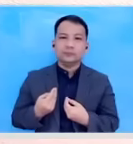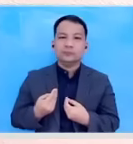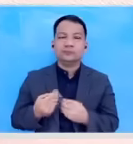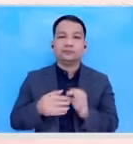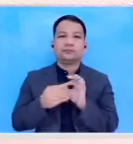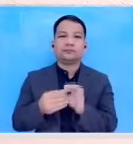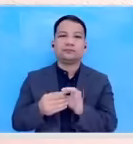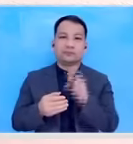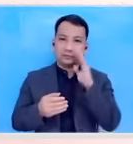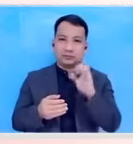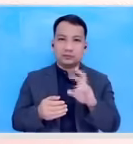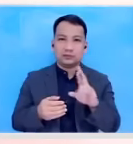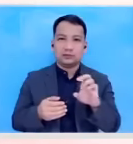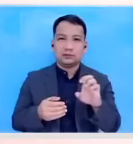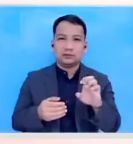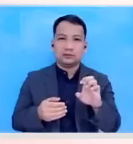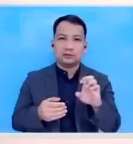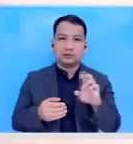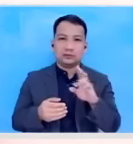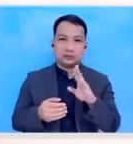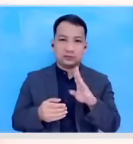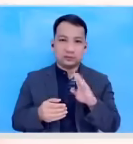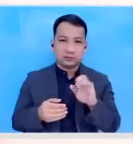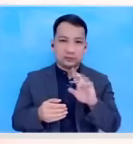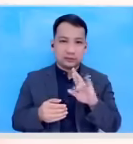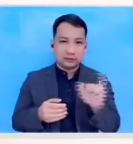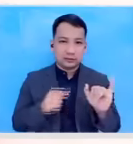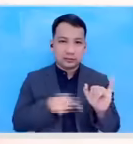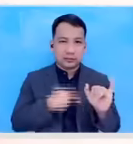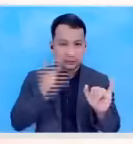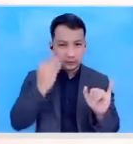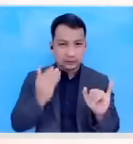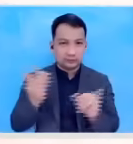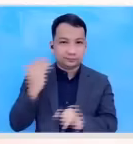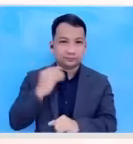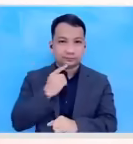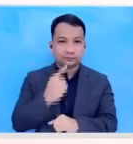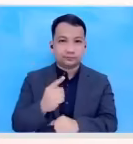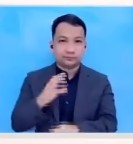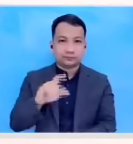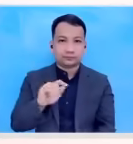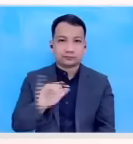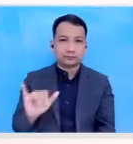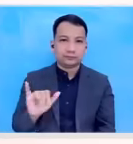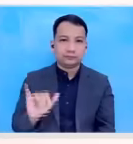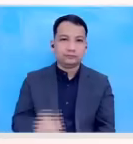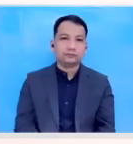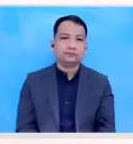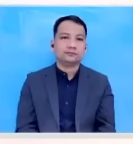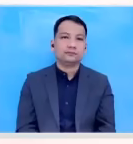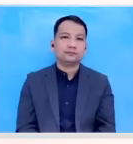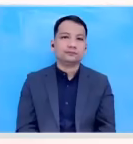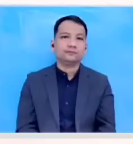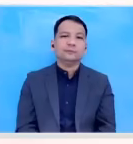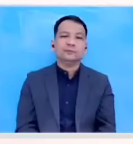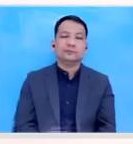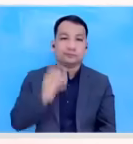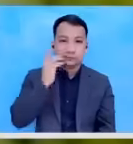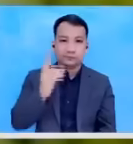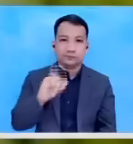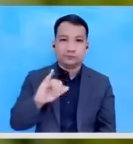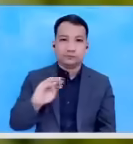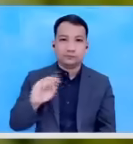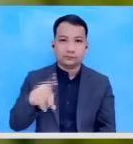si Direk Barry. Gonzales. Diba? Yes, si Barry, yes. Dati kay Direk Kati. Yes! Ayan, kilala ni Dims yan, katrabaho namin sa